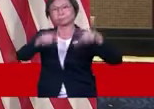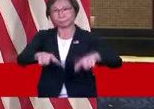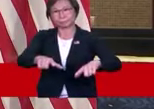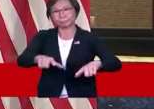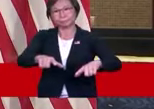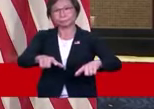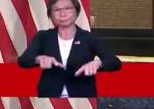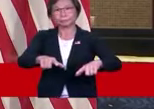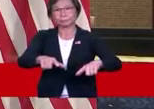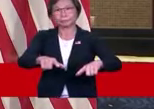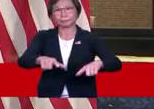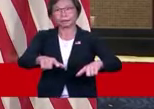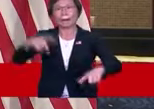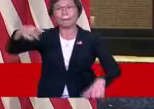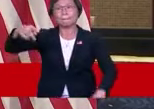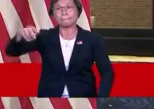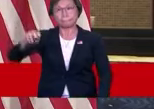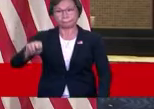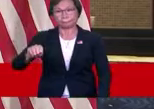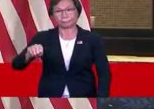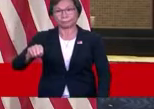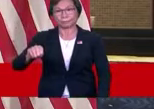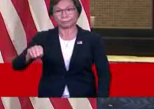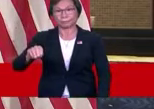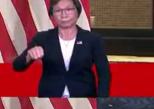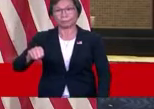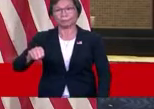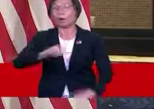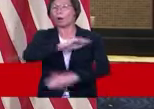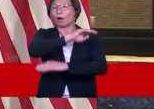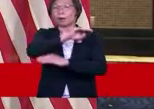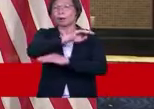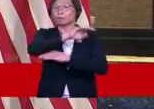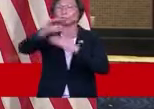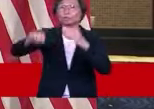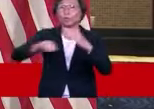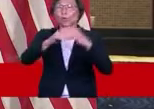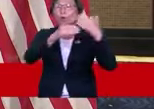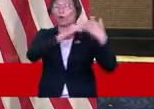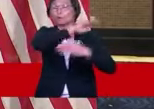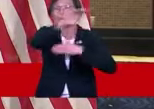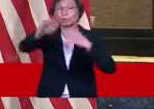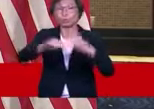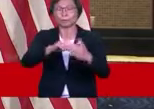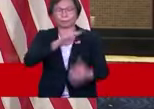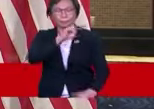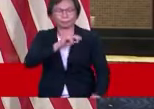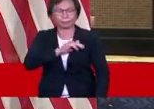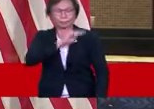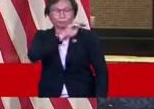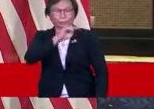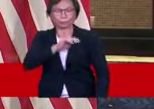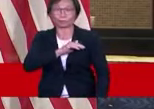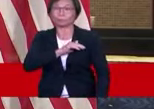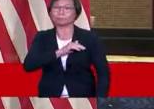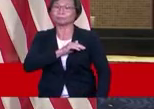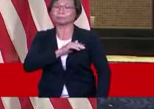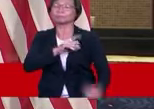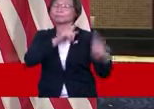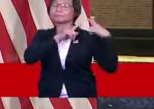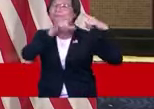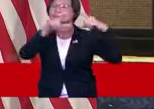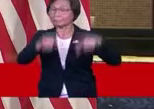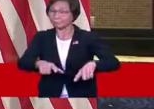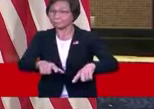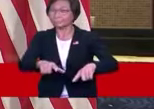sebagai pendana Menteri dan jawatan seluruh ahli jemaah menteri sebagaimana